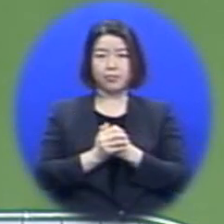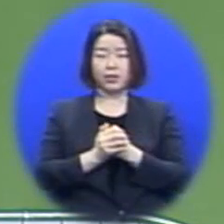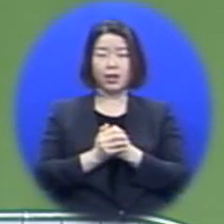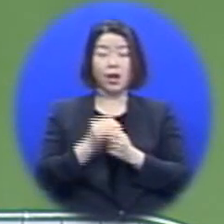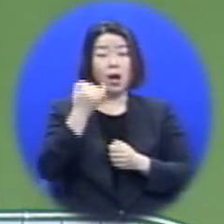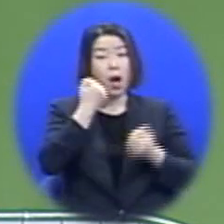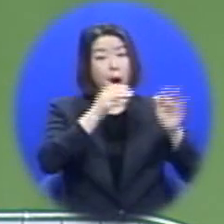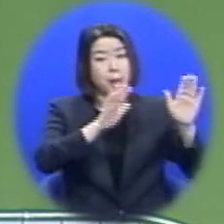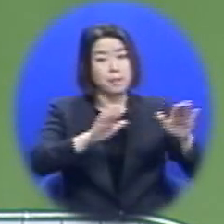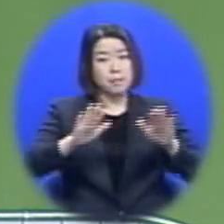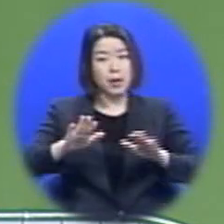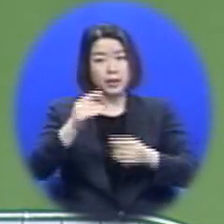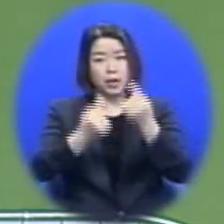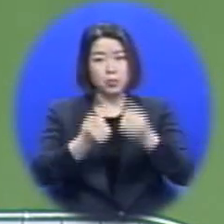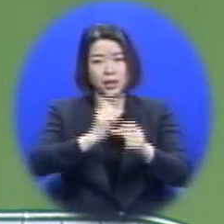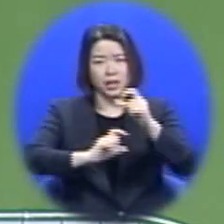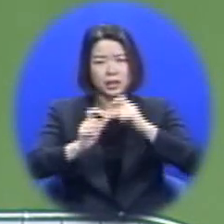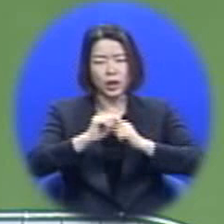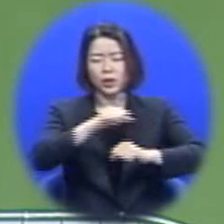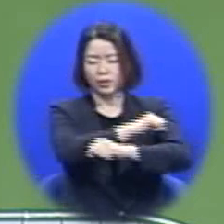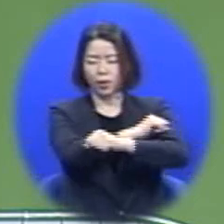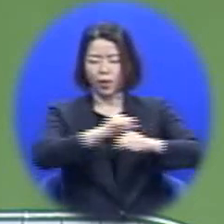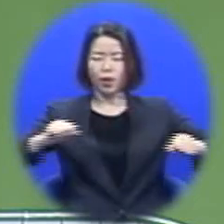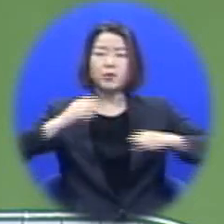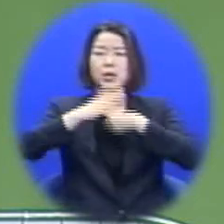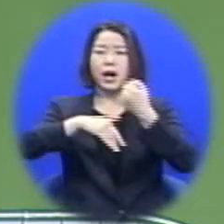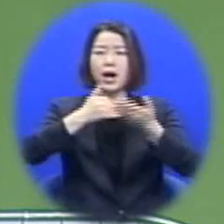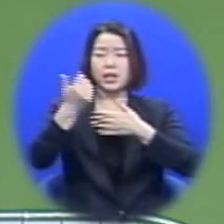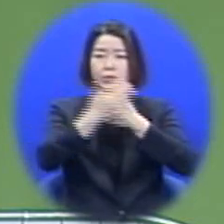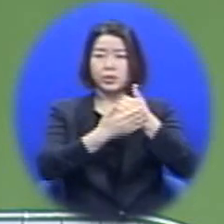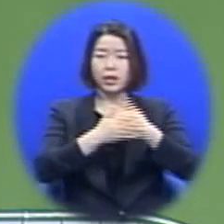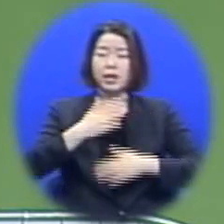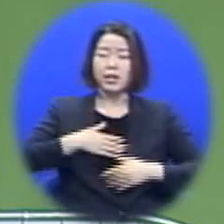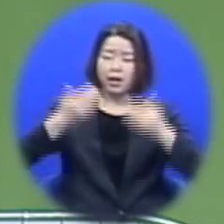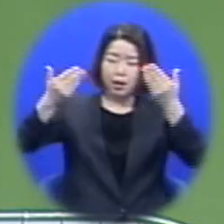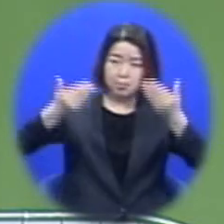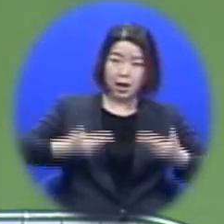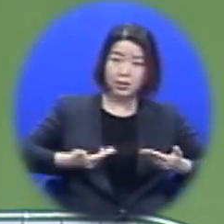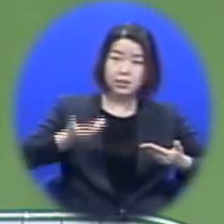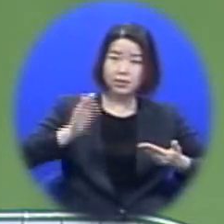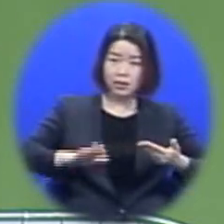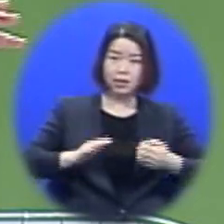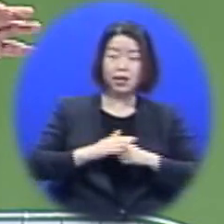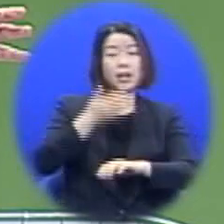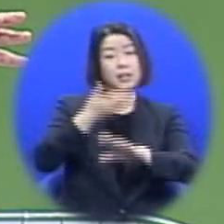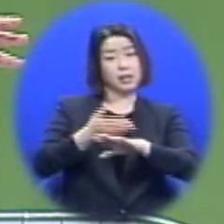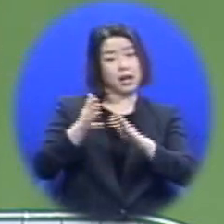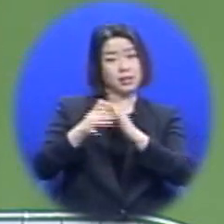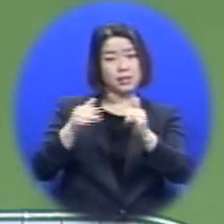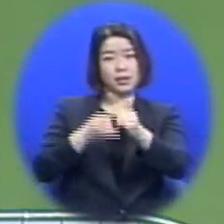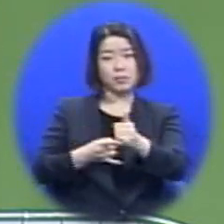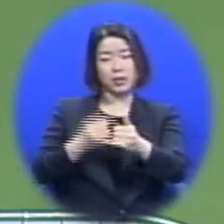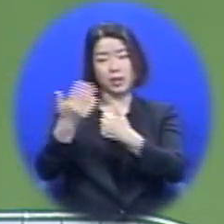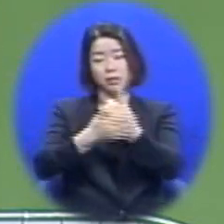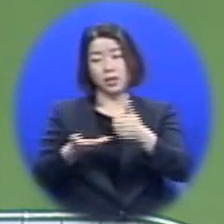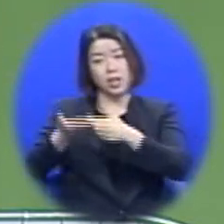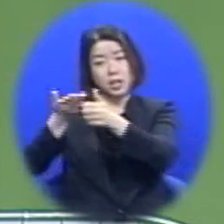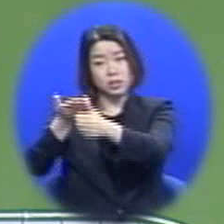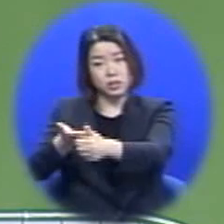아니, 바다보다 더 넓은 하나님의 은혜를 내가 이렇게 받는데 다른 사람에게 은혜를 끼치는